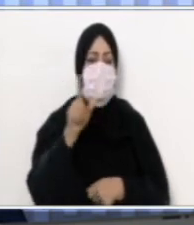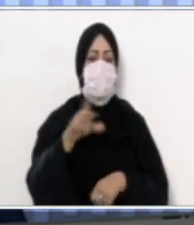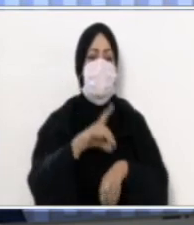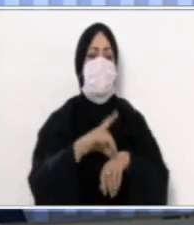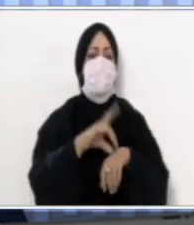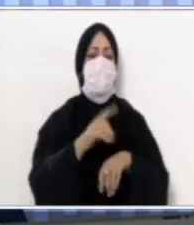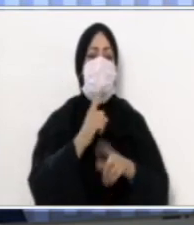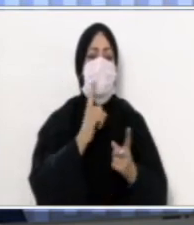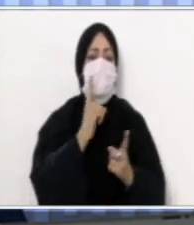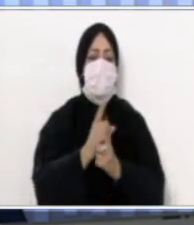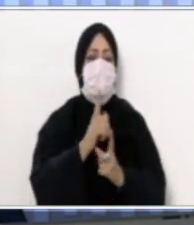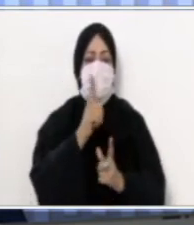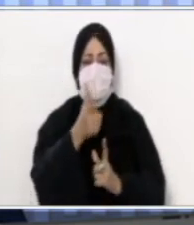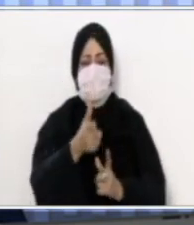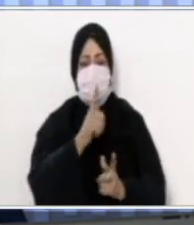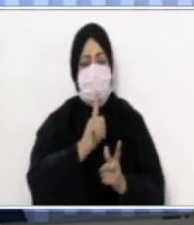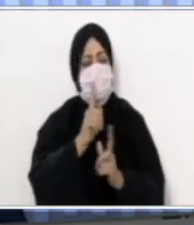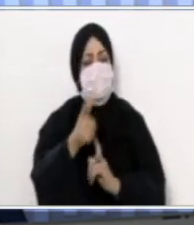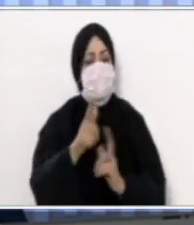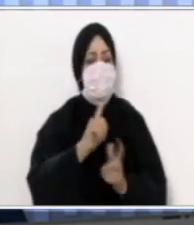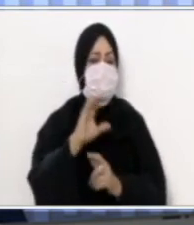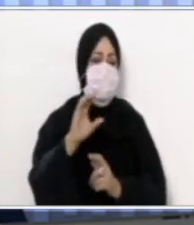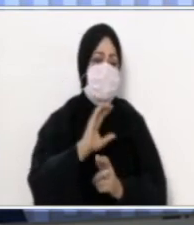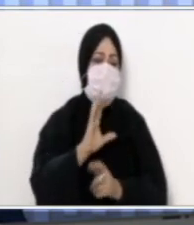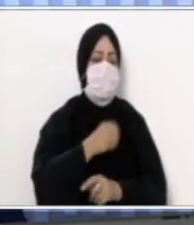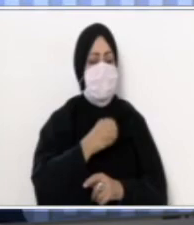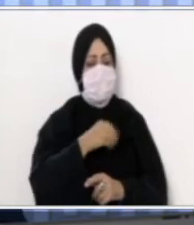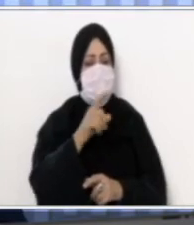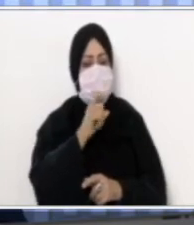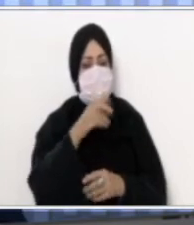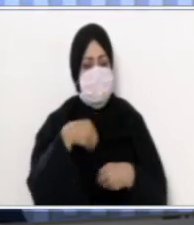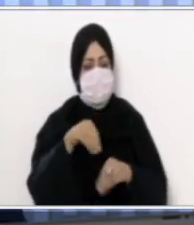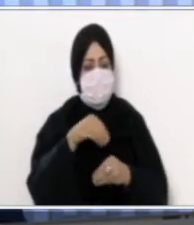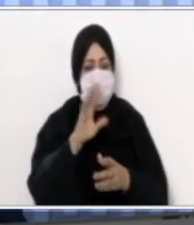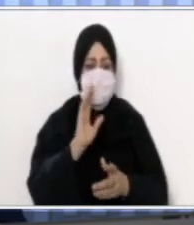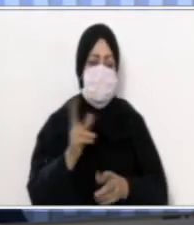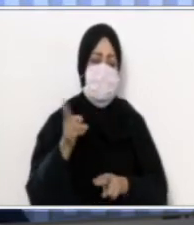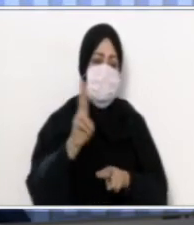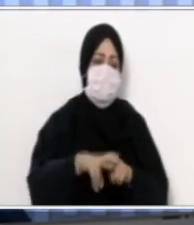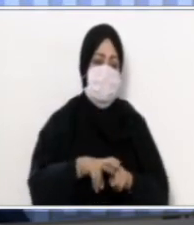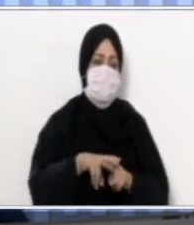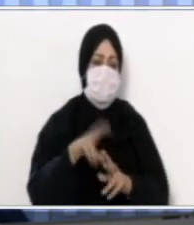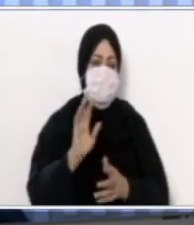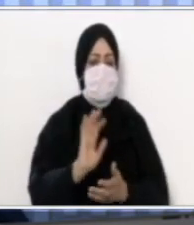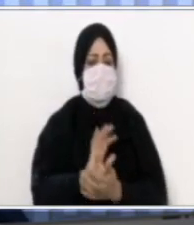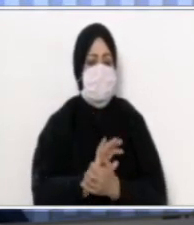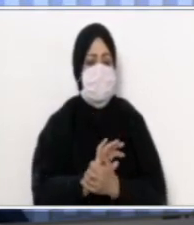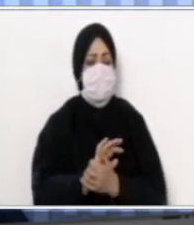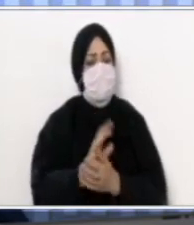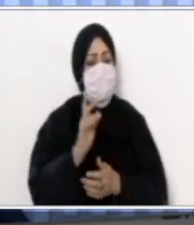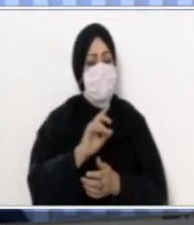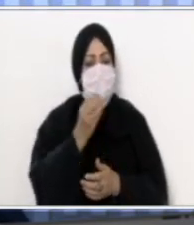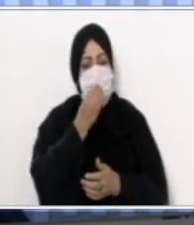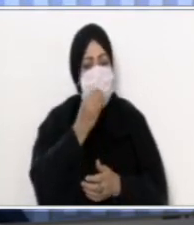وتعطي فدية كما ذكرنا 3 دينارات عن كل يوم. أما هيك في يعني لقاء عام دكتور يقول اللي 13 ما